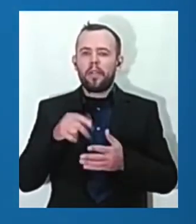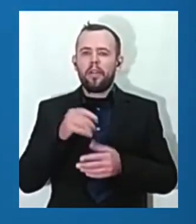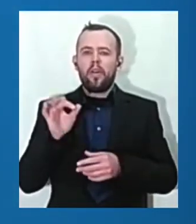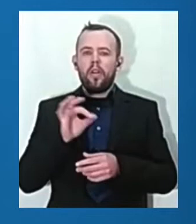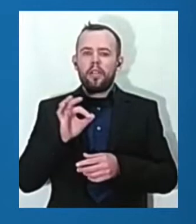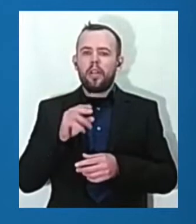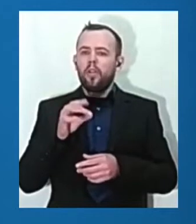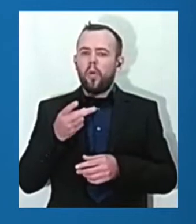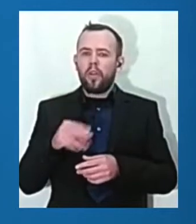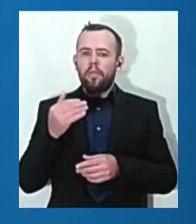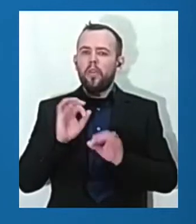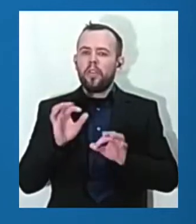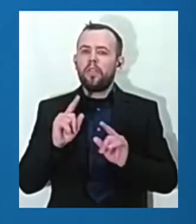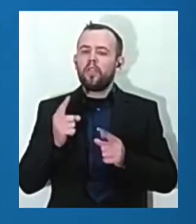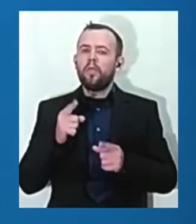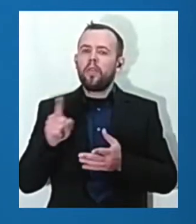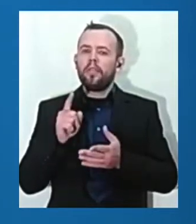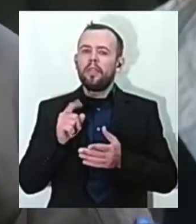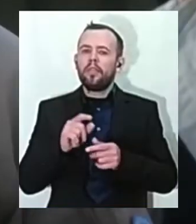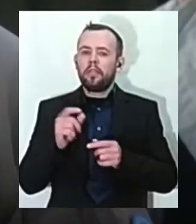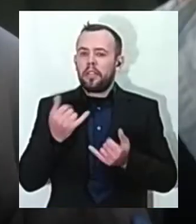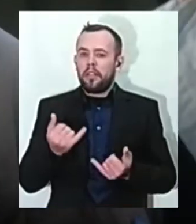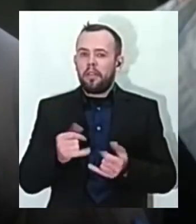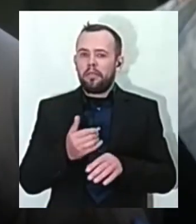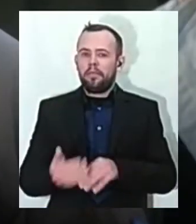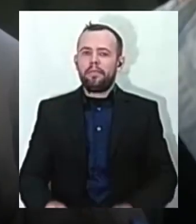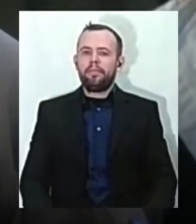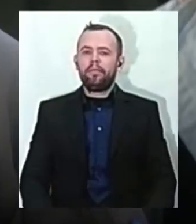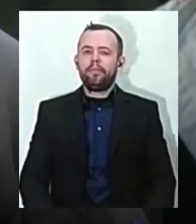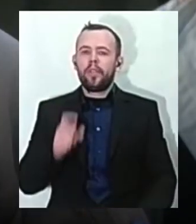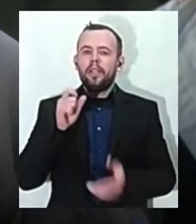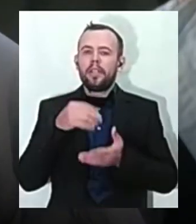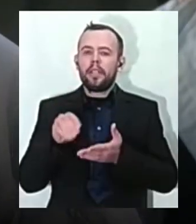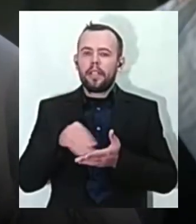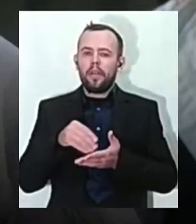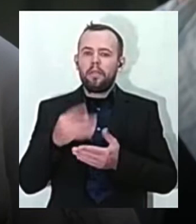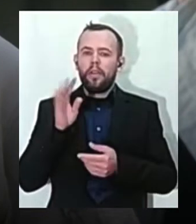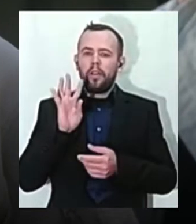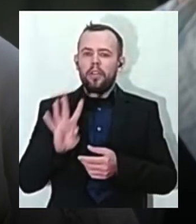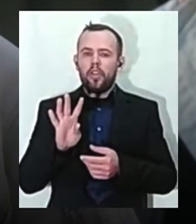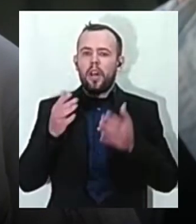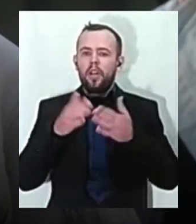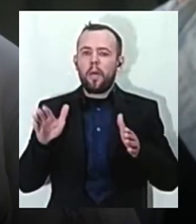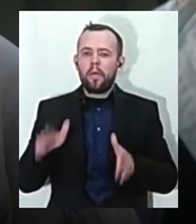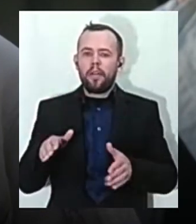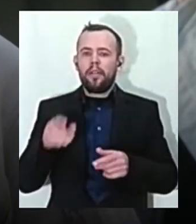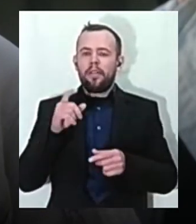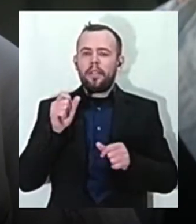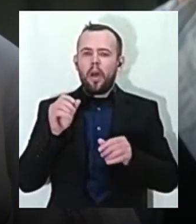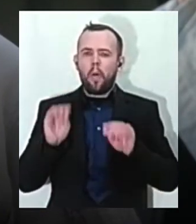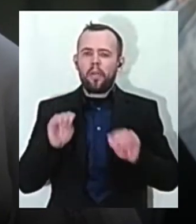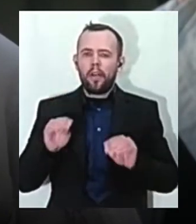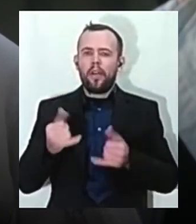Доля. Пояснив, чому їх почали розгортати зараз. Закуплено 4 намети з обладнанням для того, щоб